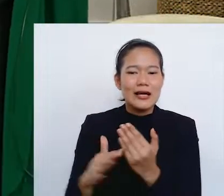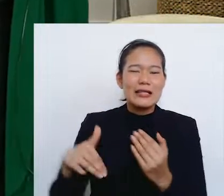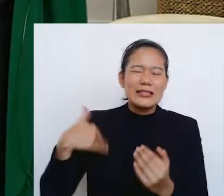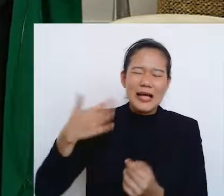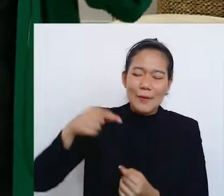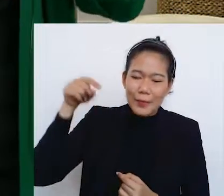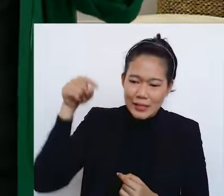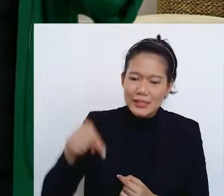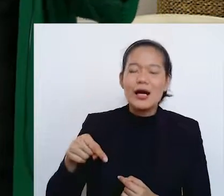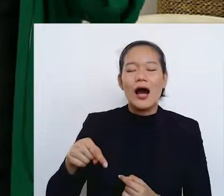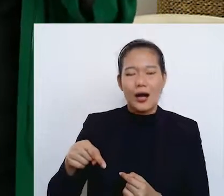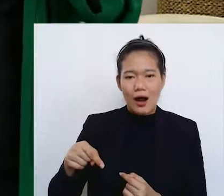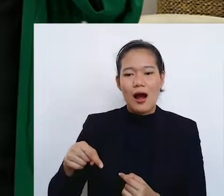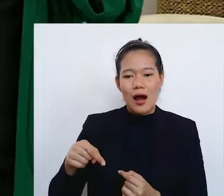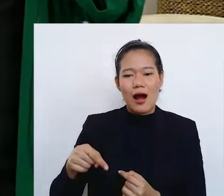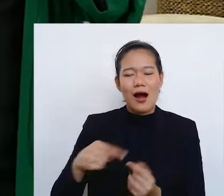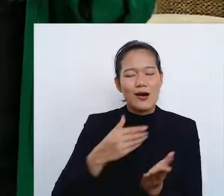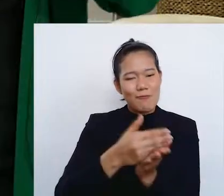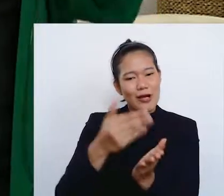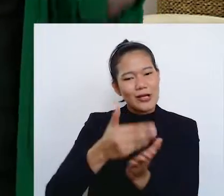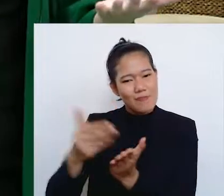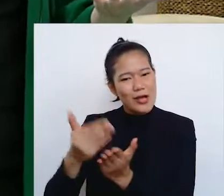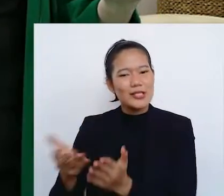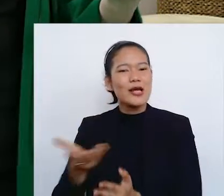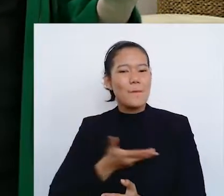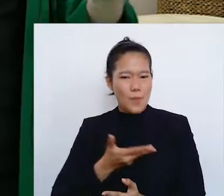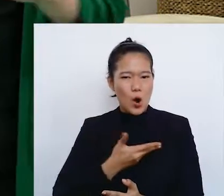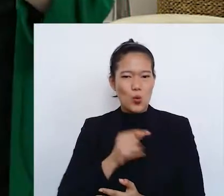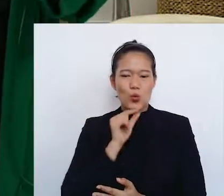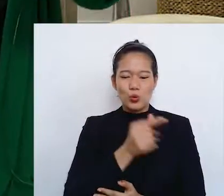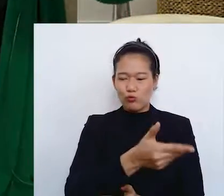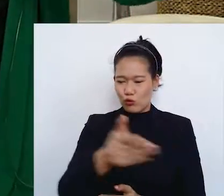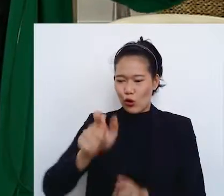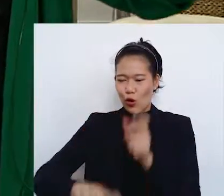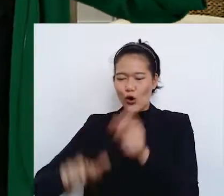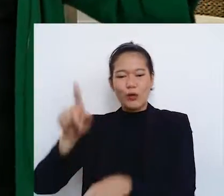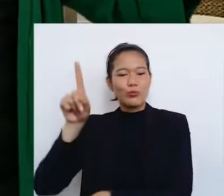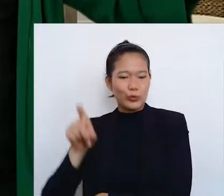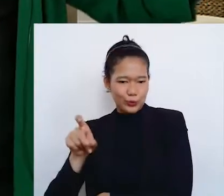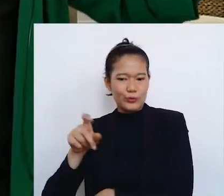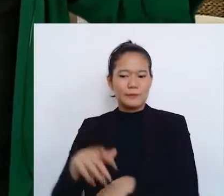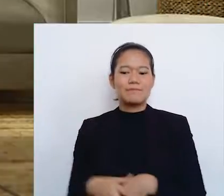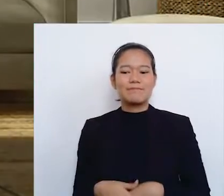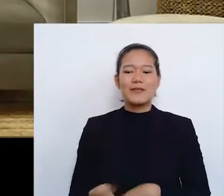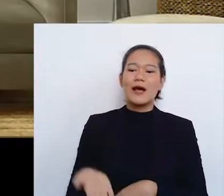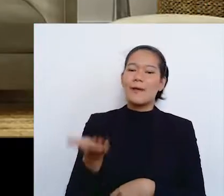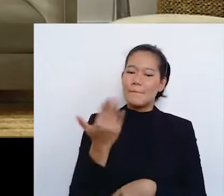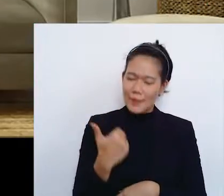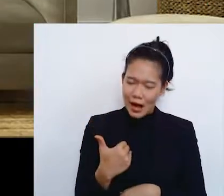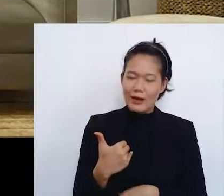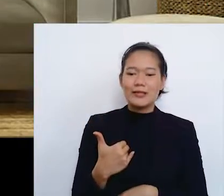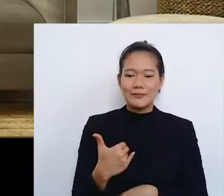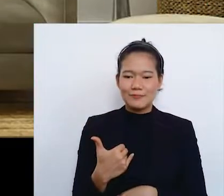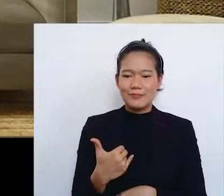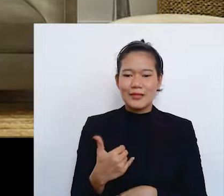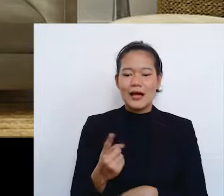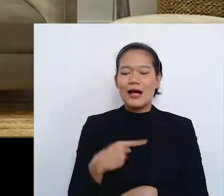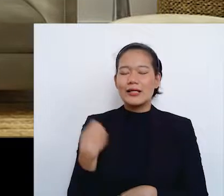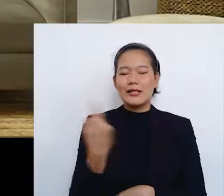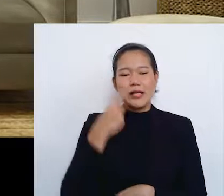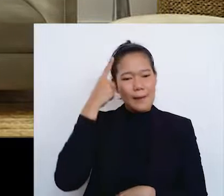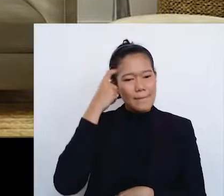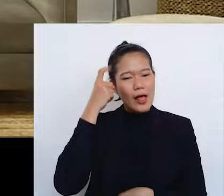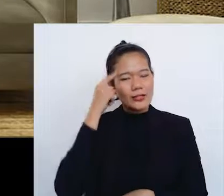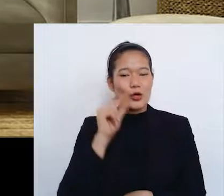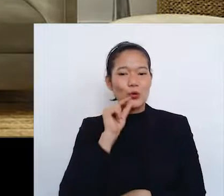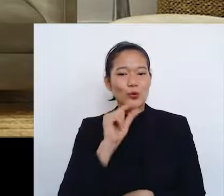yang sampai dengan detik ini berbagi untuk mereka yang membutuhkan. Mari saudaraku,